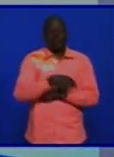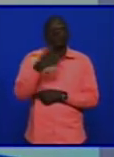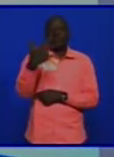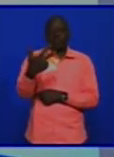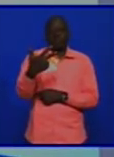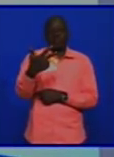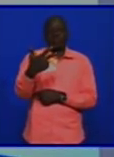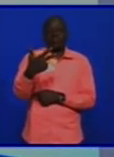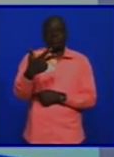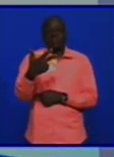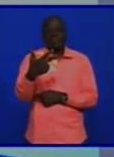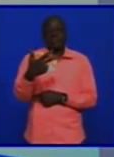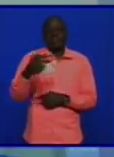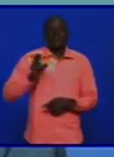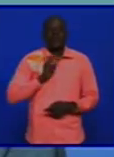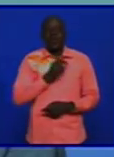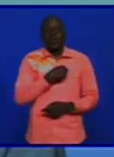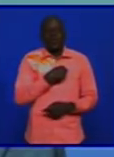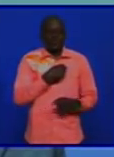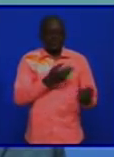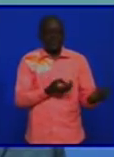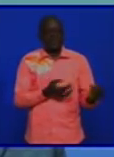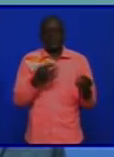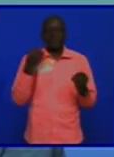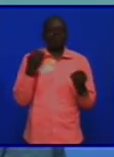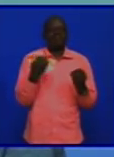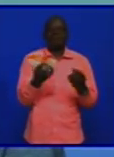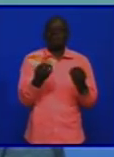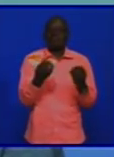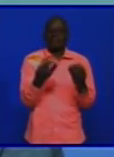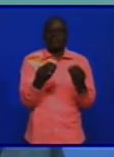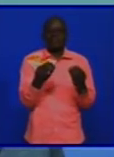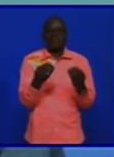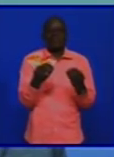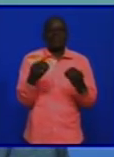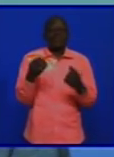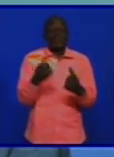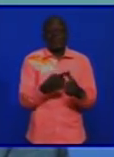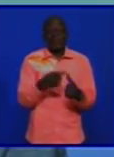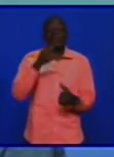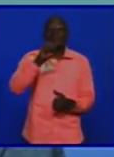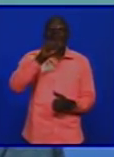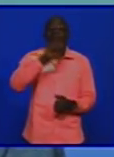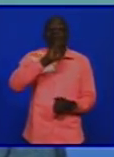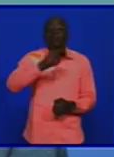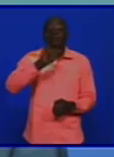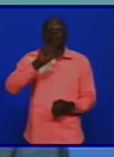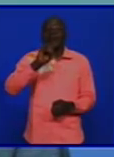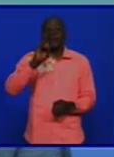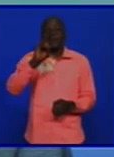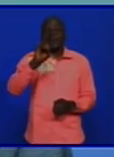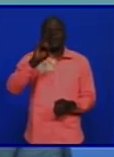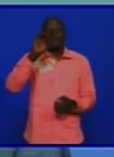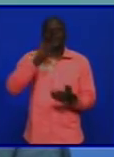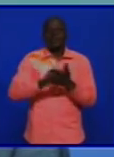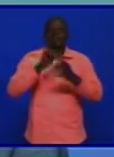Alors, nos attentes sont nombreuses. D'abord, la SAMAO, c'est des